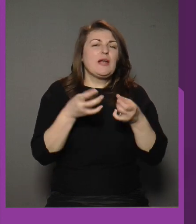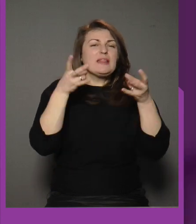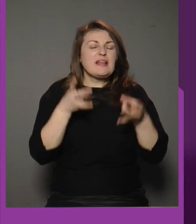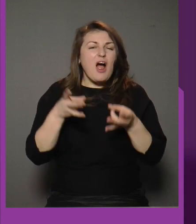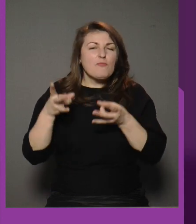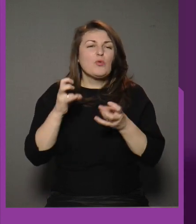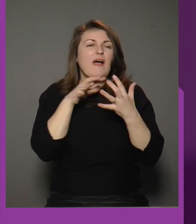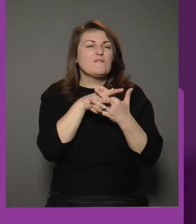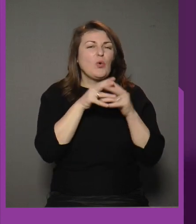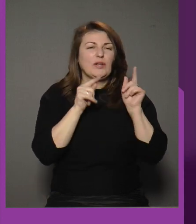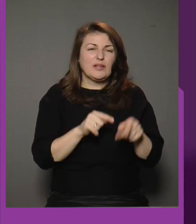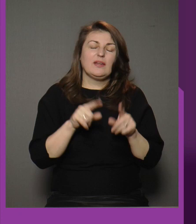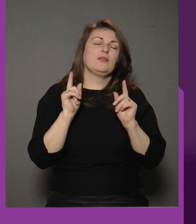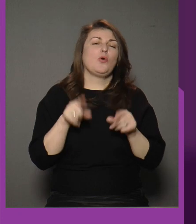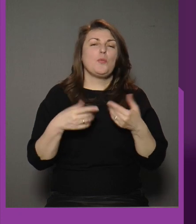війні. Тому